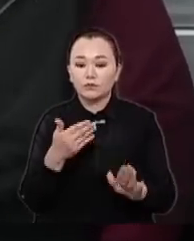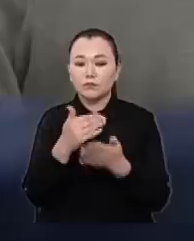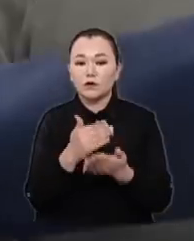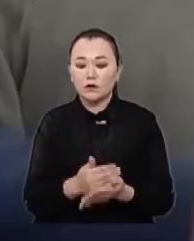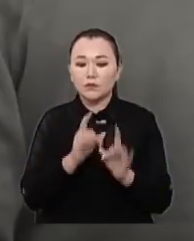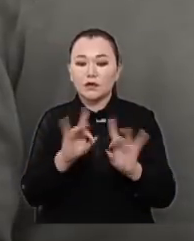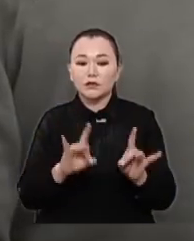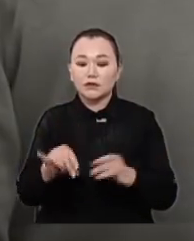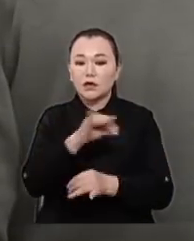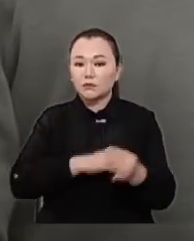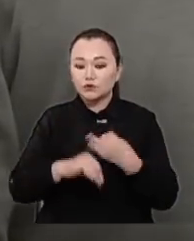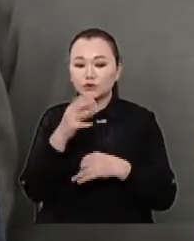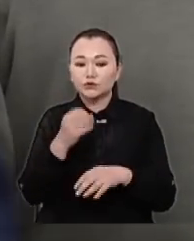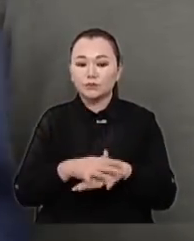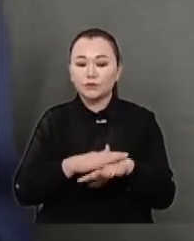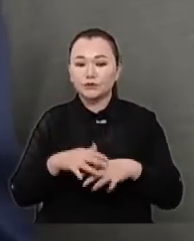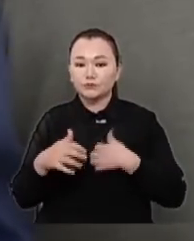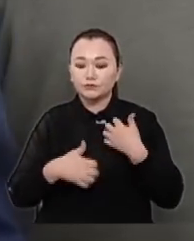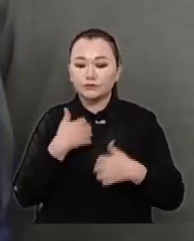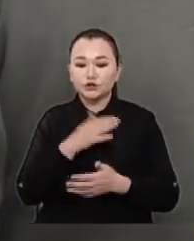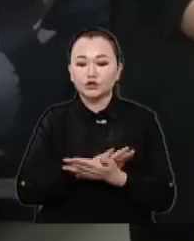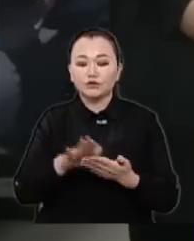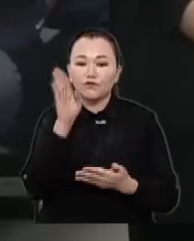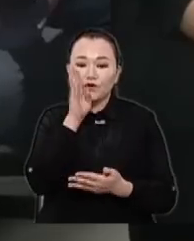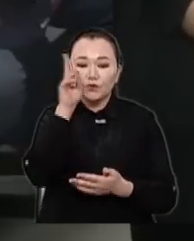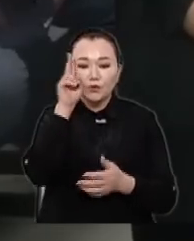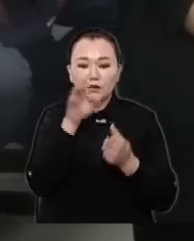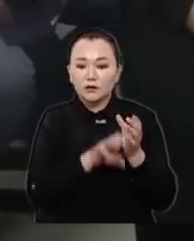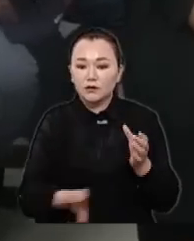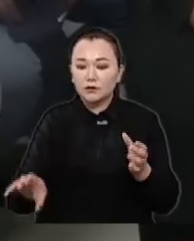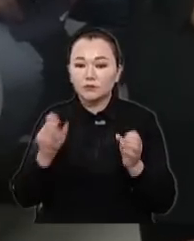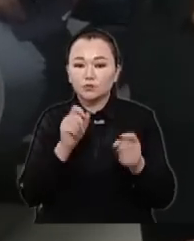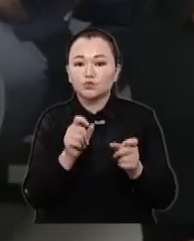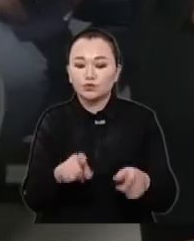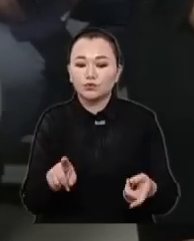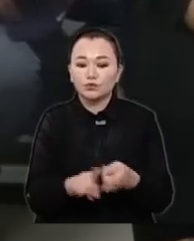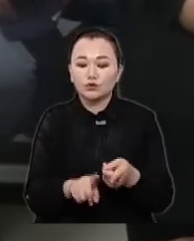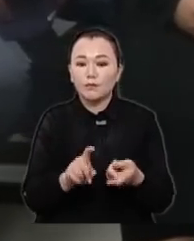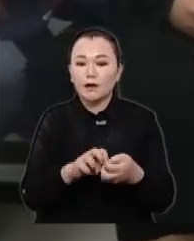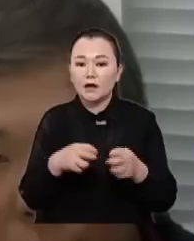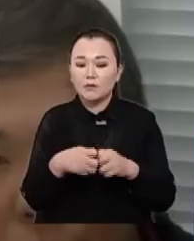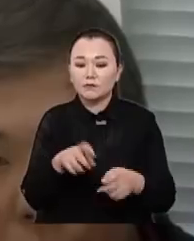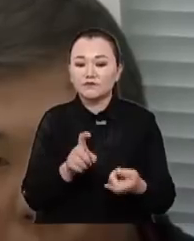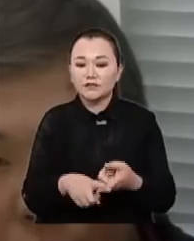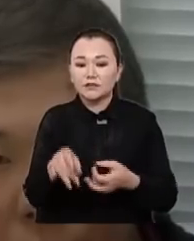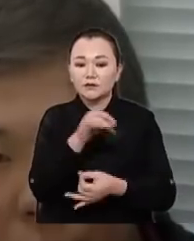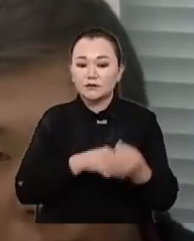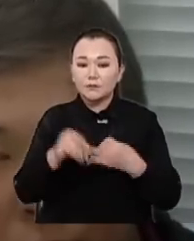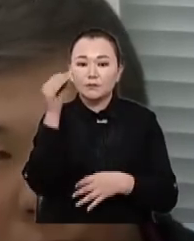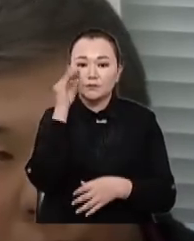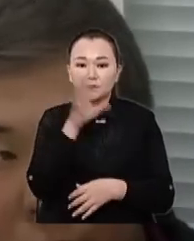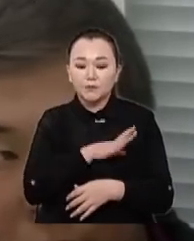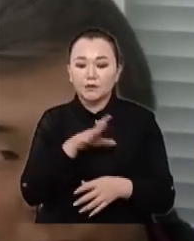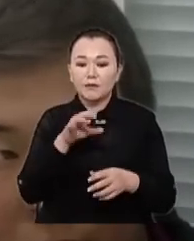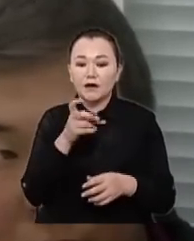тұғырнамасын талқылады. Сондай-ақ елді алаңдатқан таза ауызсу, кәріз жүйесі, тұрмыстық қалдықтар секілді проблемаларға қатысты пікір алмасып отыр. Жалпы